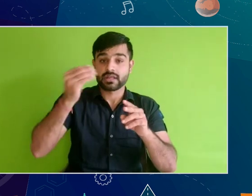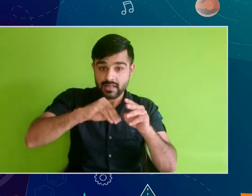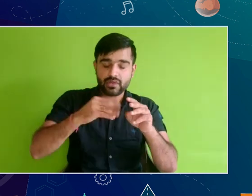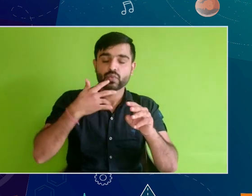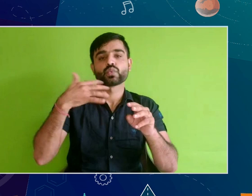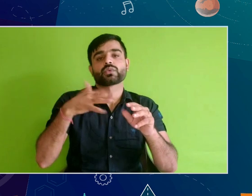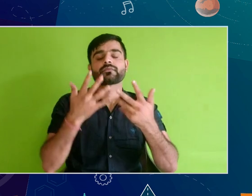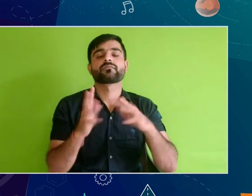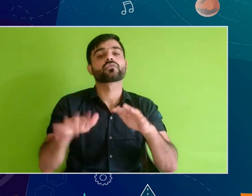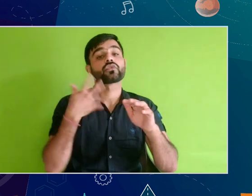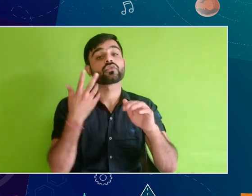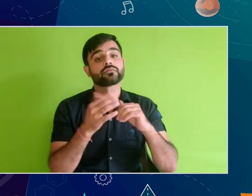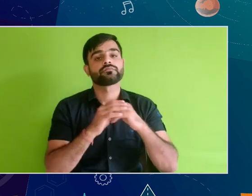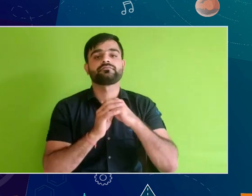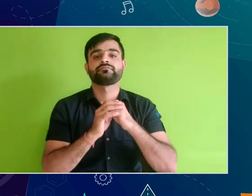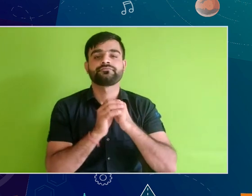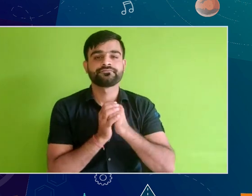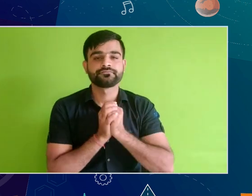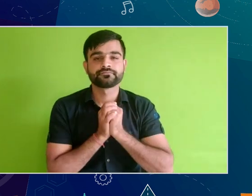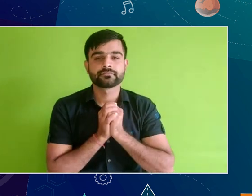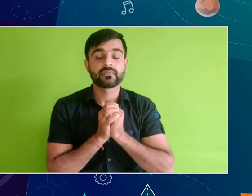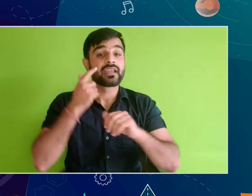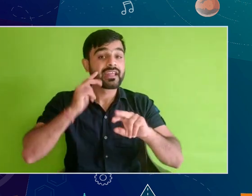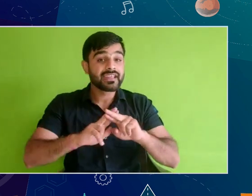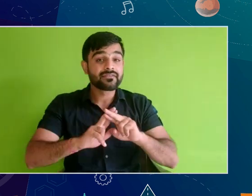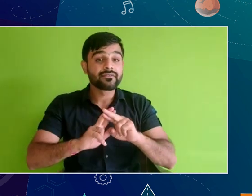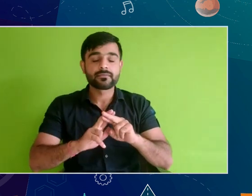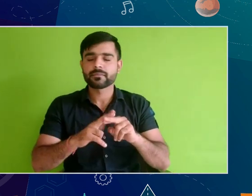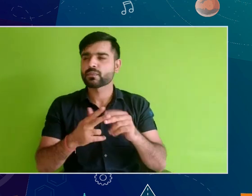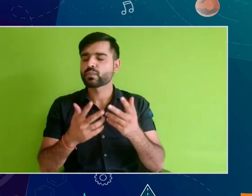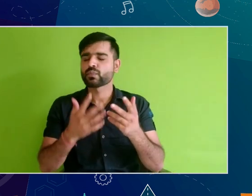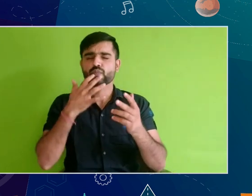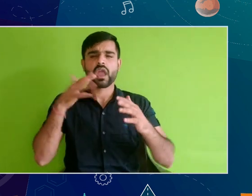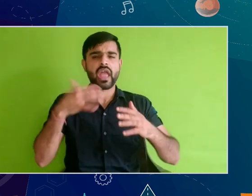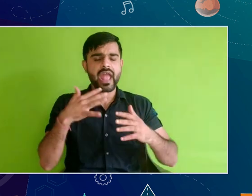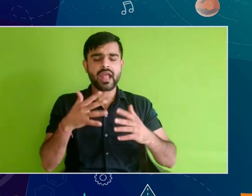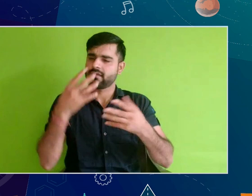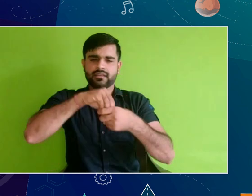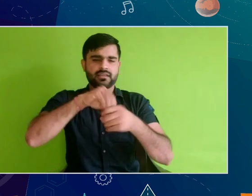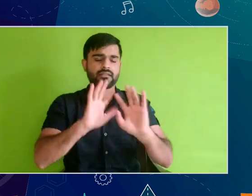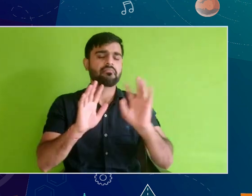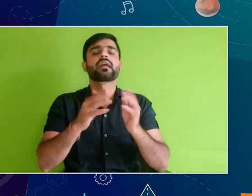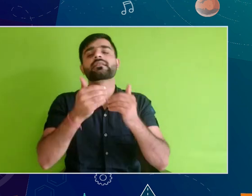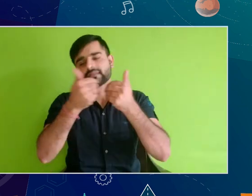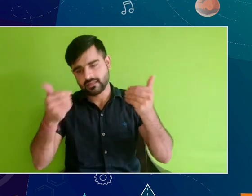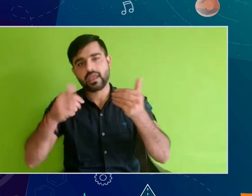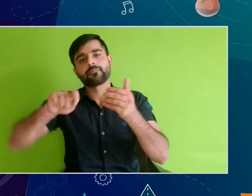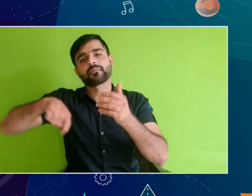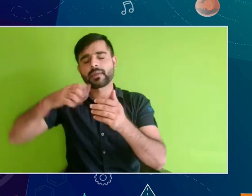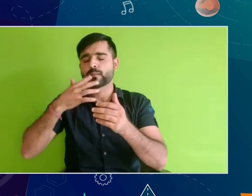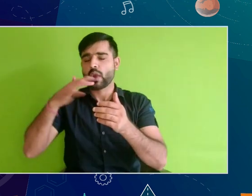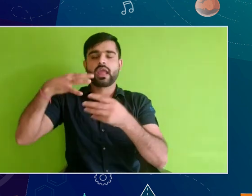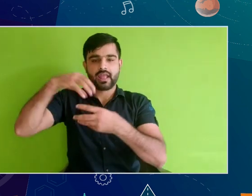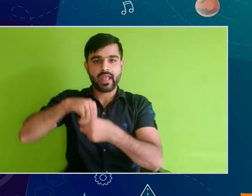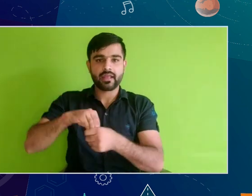और अगर उसके अंदर हम बिटर गार्ड डाल दें जो कि हम डालते नहीं है, अलग से बनाते हैं बिटर गार्ड को, तो कैसे कोई